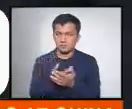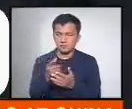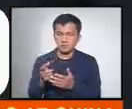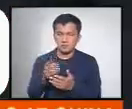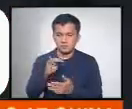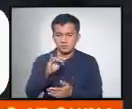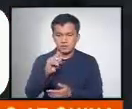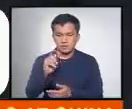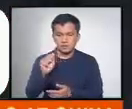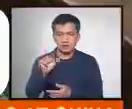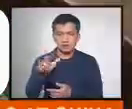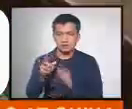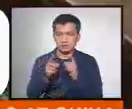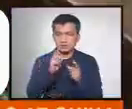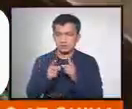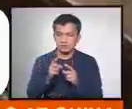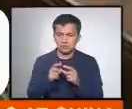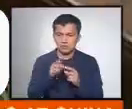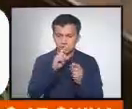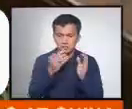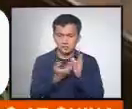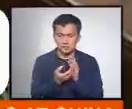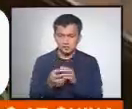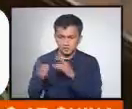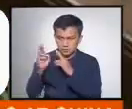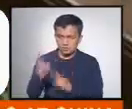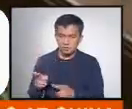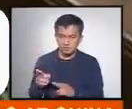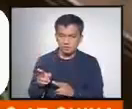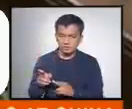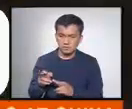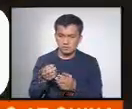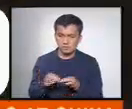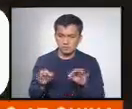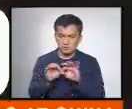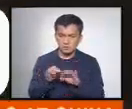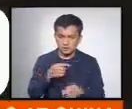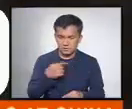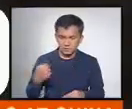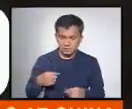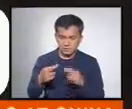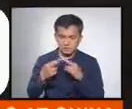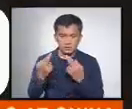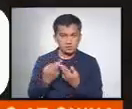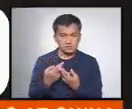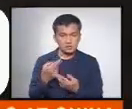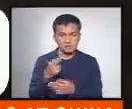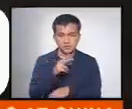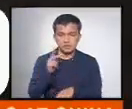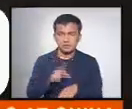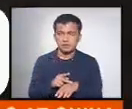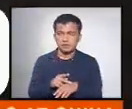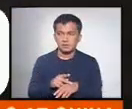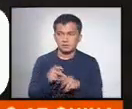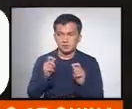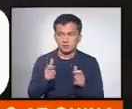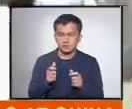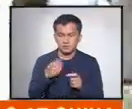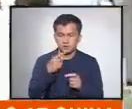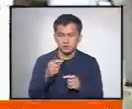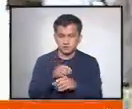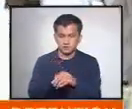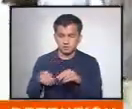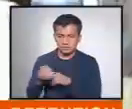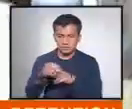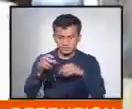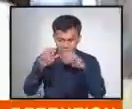ng bilateral talks. Patunay raw ito ng respeto at pagpapahalaga ng China sa relasyon nito sa Pilipinas. Agad naman itong sinuklian